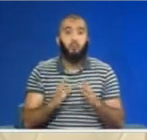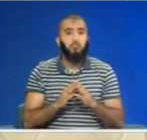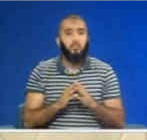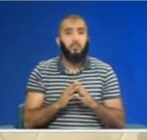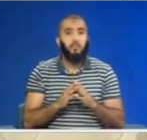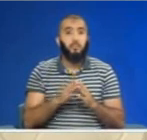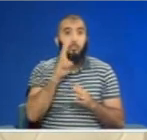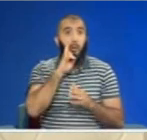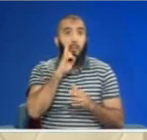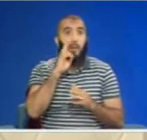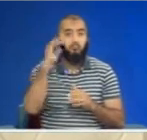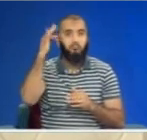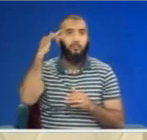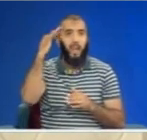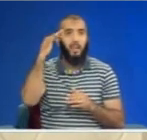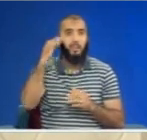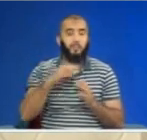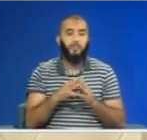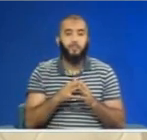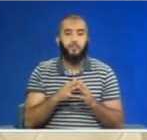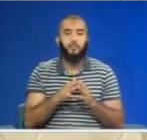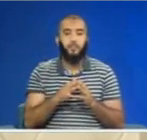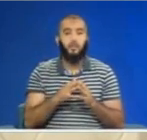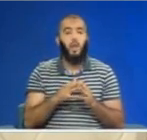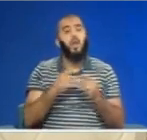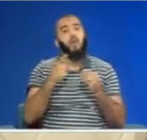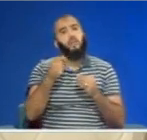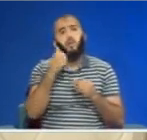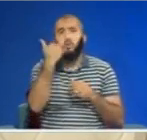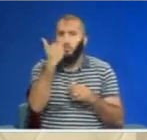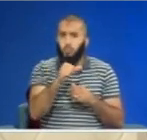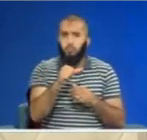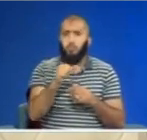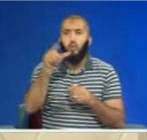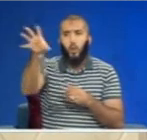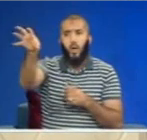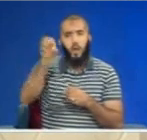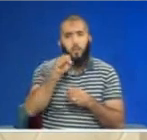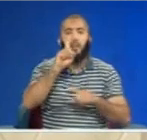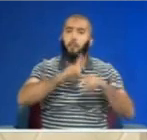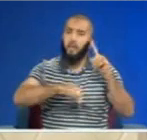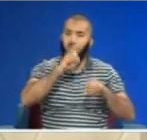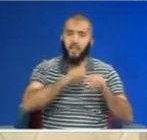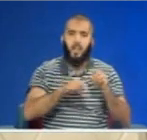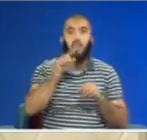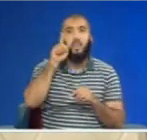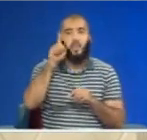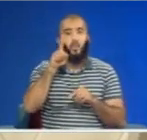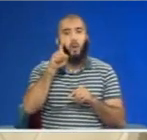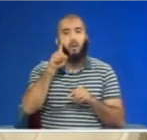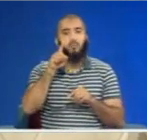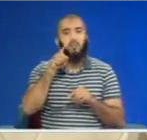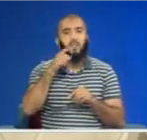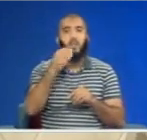أعد هذا متاعها، وكفر عن يمينك بإطعام 10 مساكين أو صيام 3 أيام